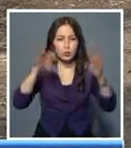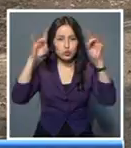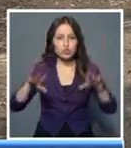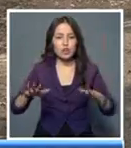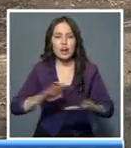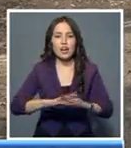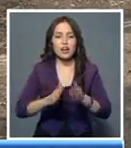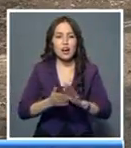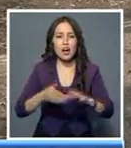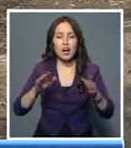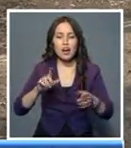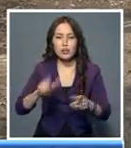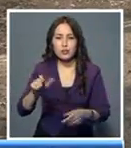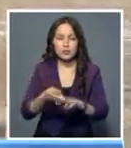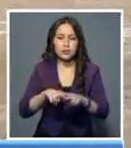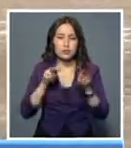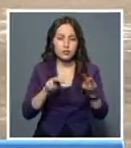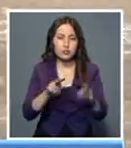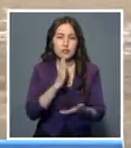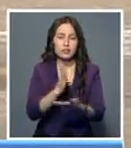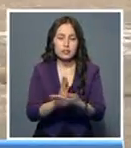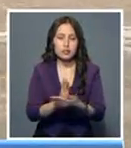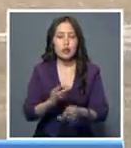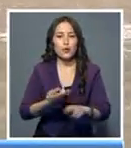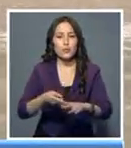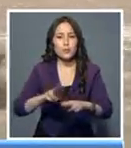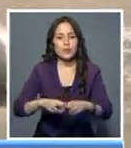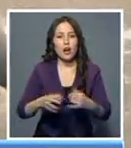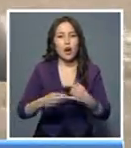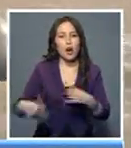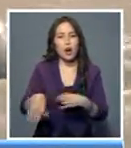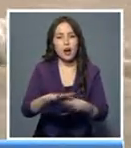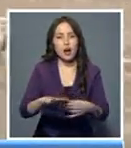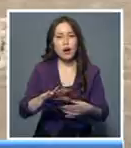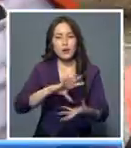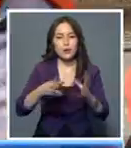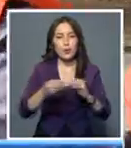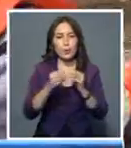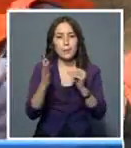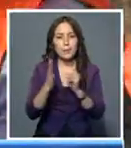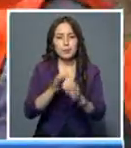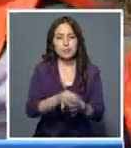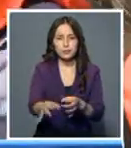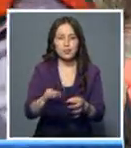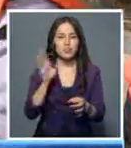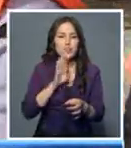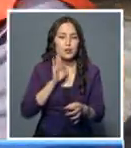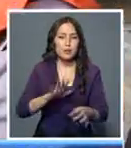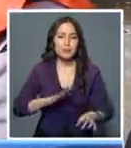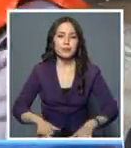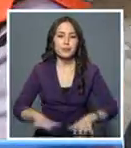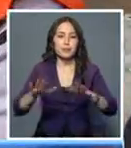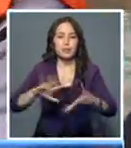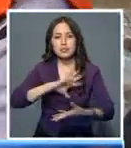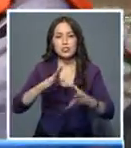қызметі күні-түні кезекшілік етеді. Восточный ауылы қарайтын Қарасу ауданында барлығы 15 елді мекенге су кіріпті. Жергілікті